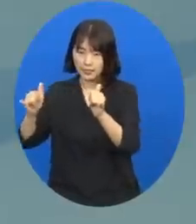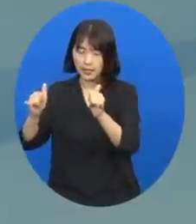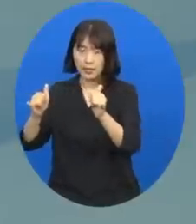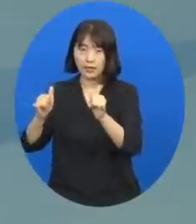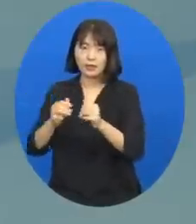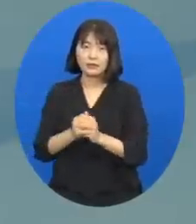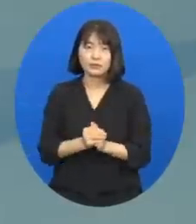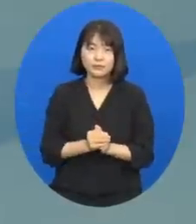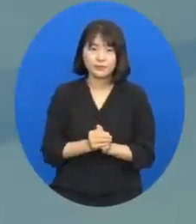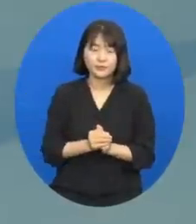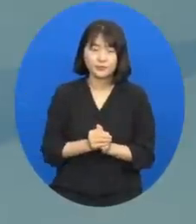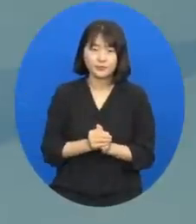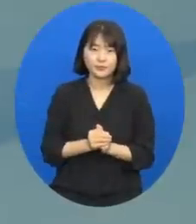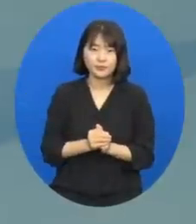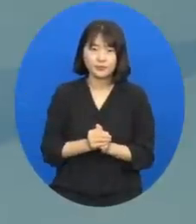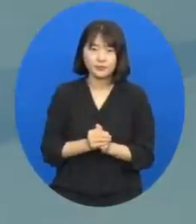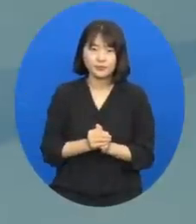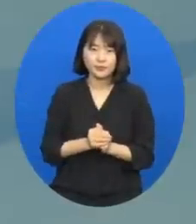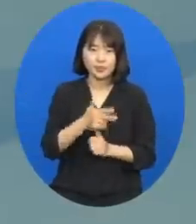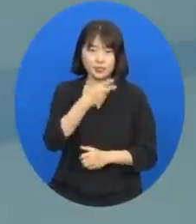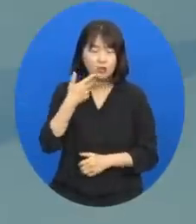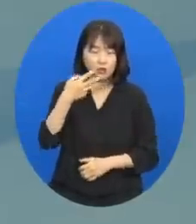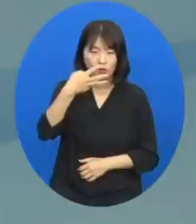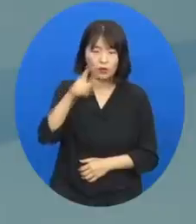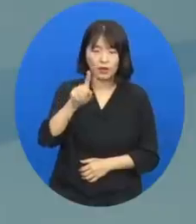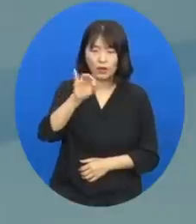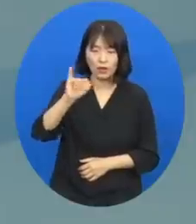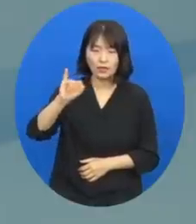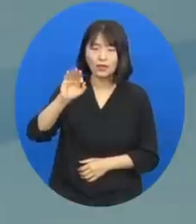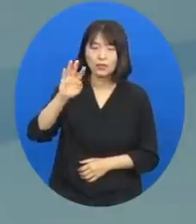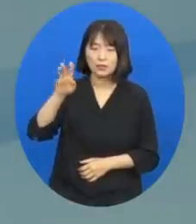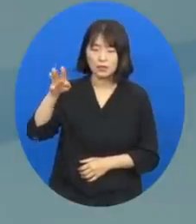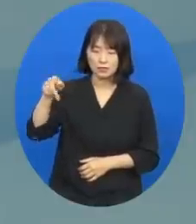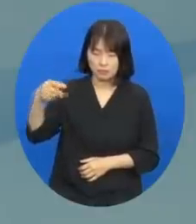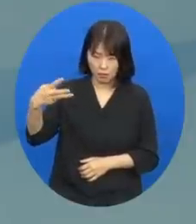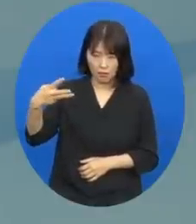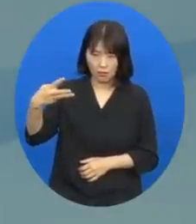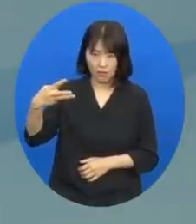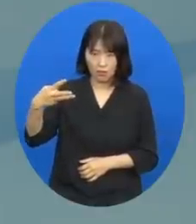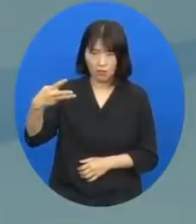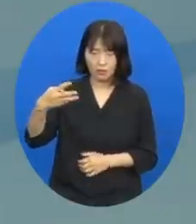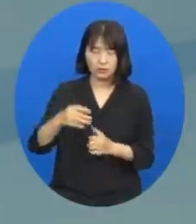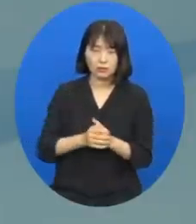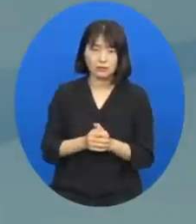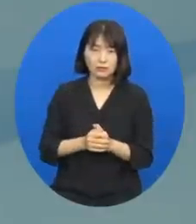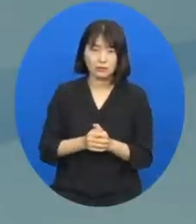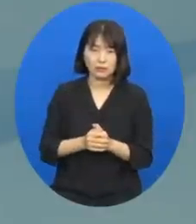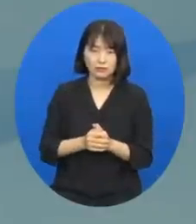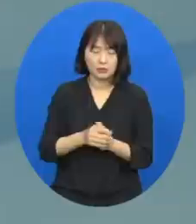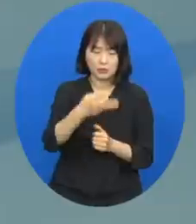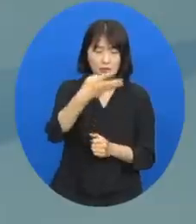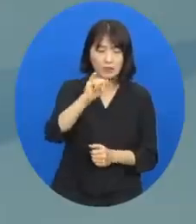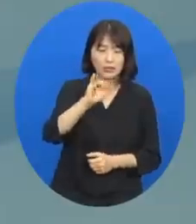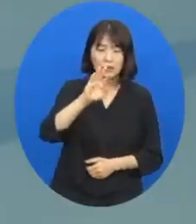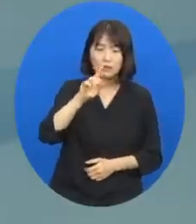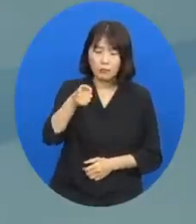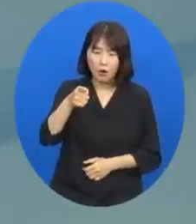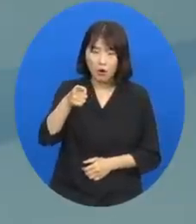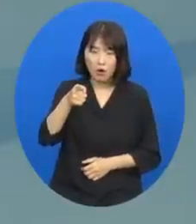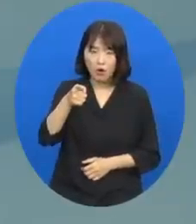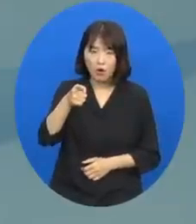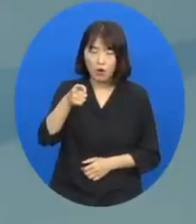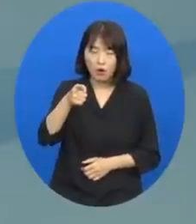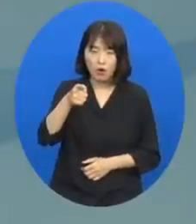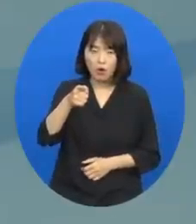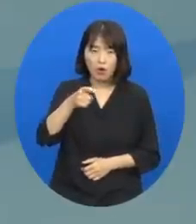라이벌이라고 하는 영어 다는 요 미 보라고 하는 강에서 나왔습니다 무슨 얘기냐 하면 경쟁자는 누구냐 같은 강물을